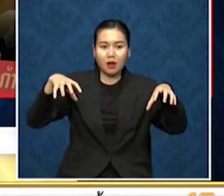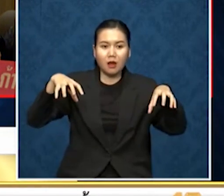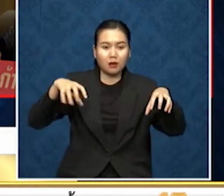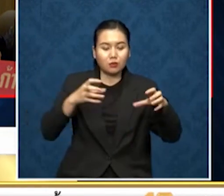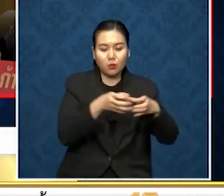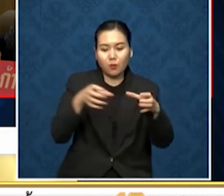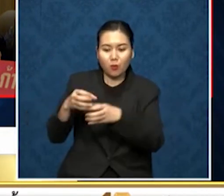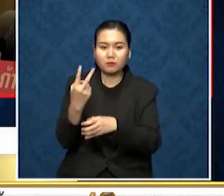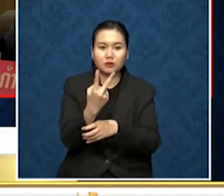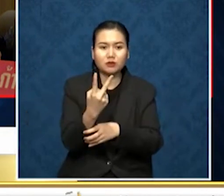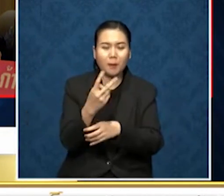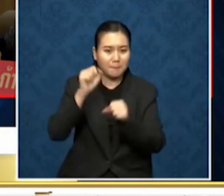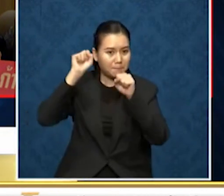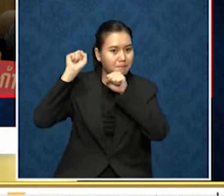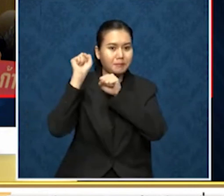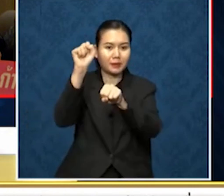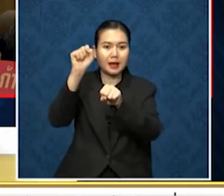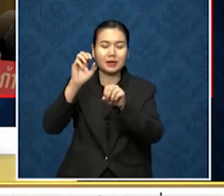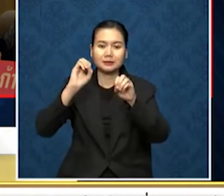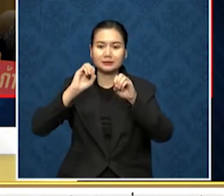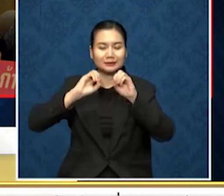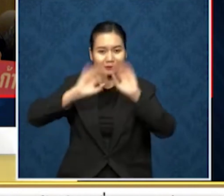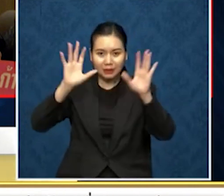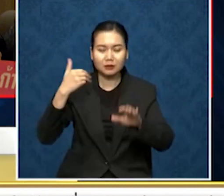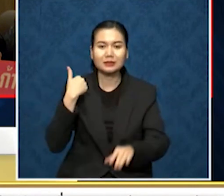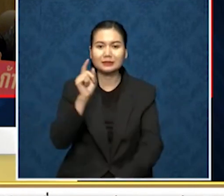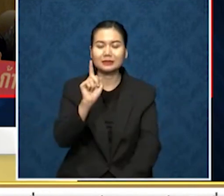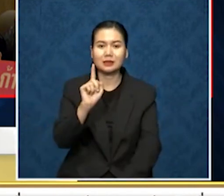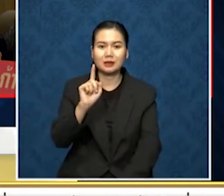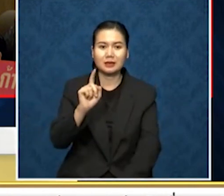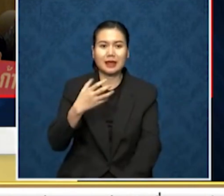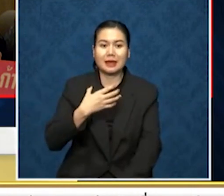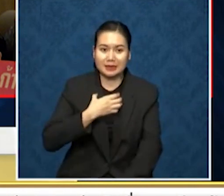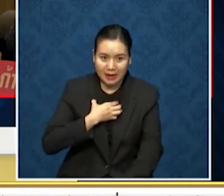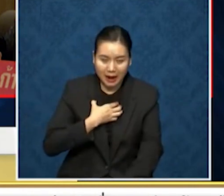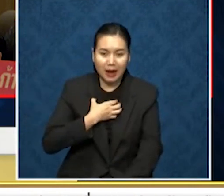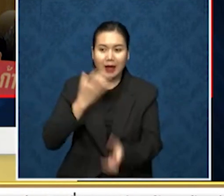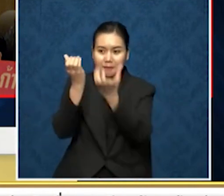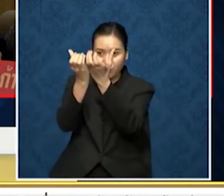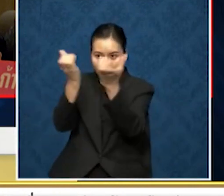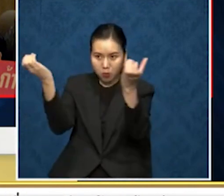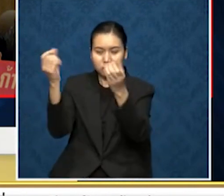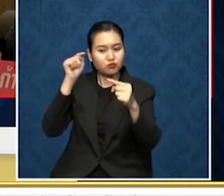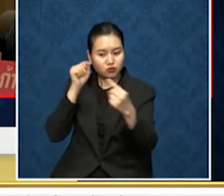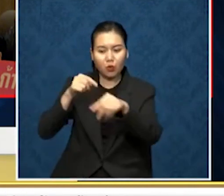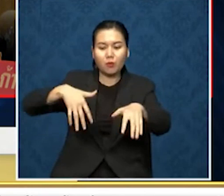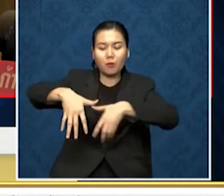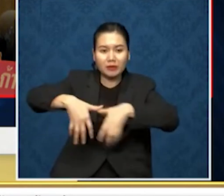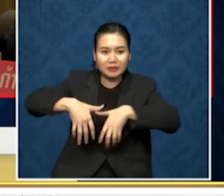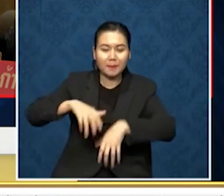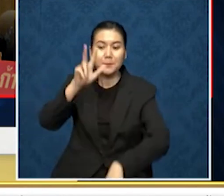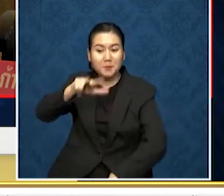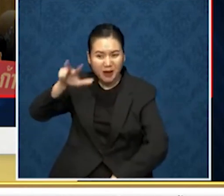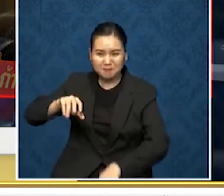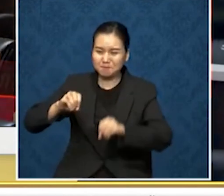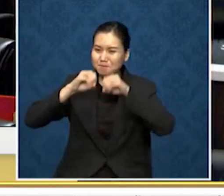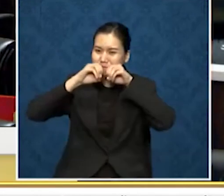เสียงประกาศเอาไว้อย่างชัดเจนว่าต้องการให้มีรัฐธรรมนูญฉบับประชาชนพรรคเพื่อไทยประกาศ